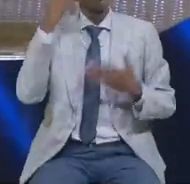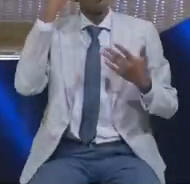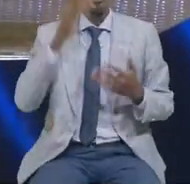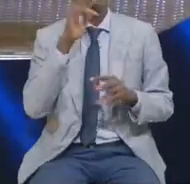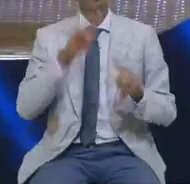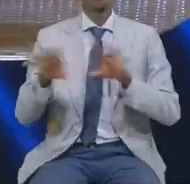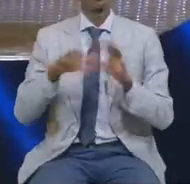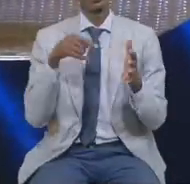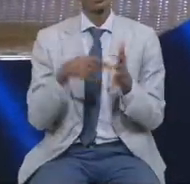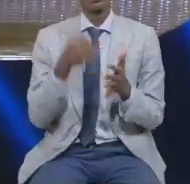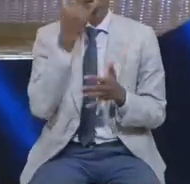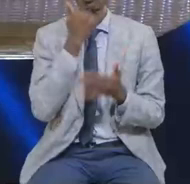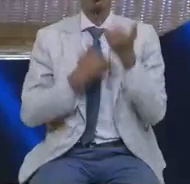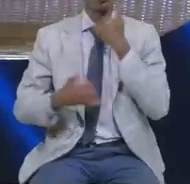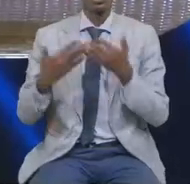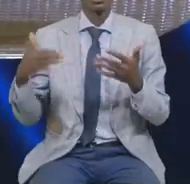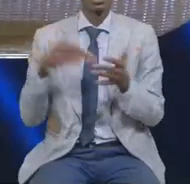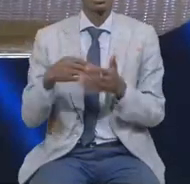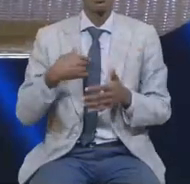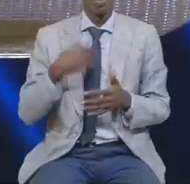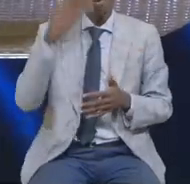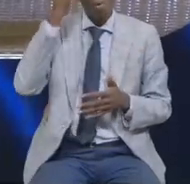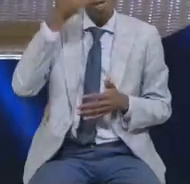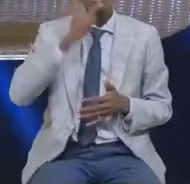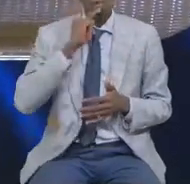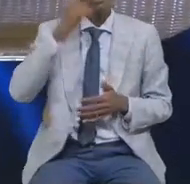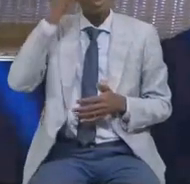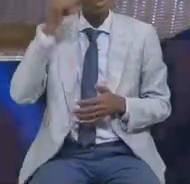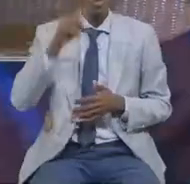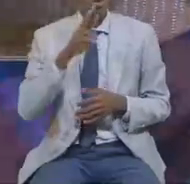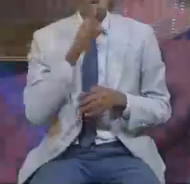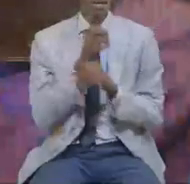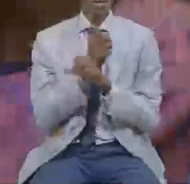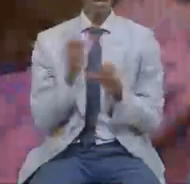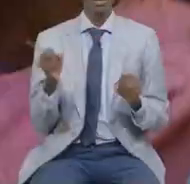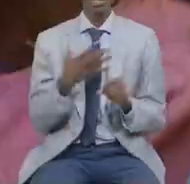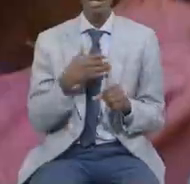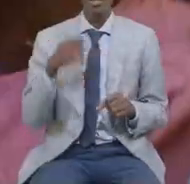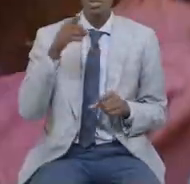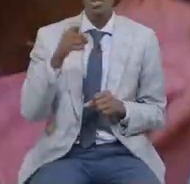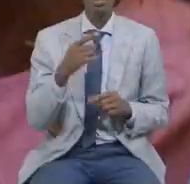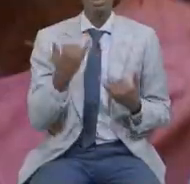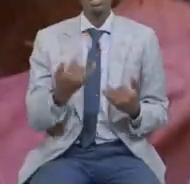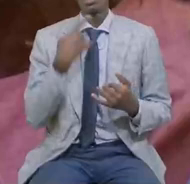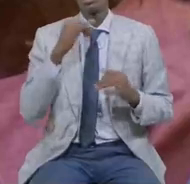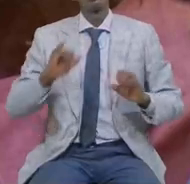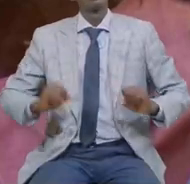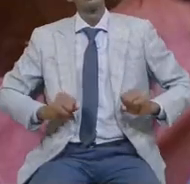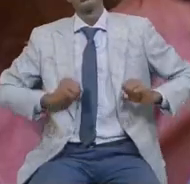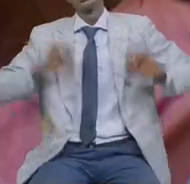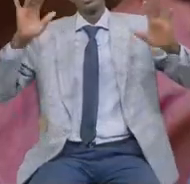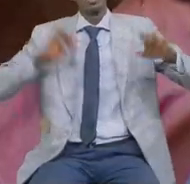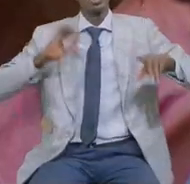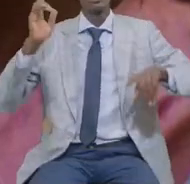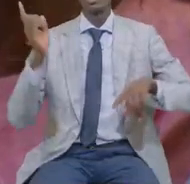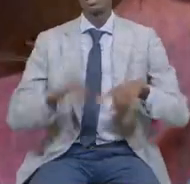sauvé à cause de ton salut et tu dis, je ne peux plus le supporter. Soit